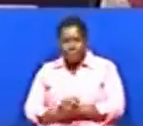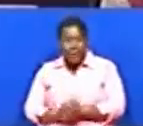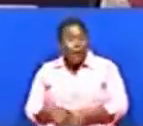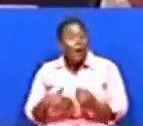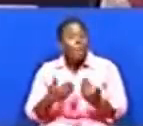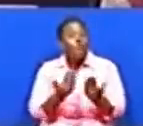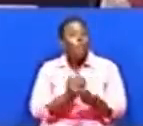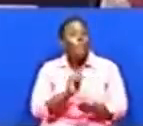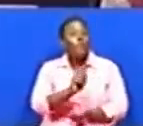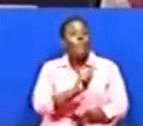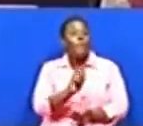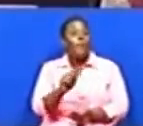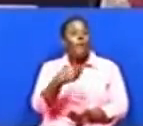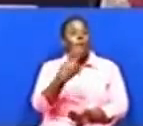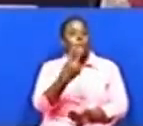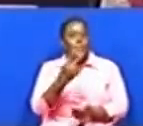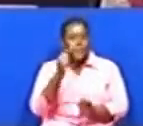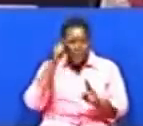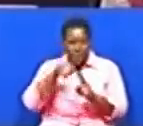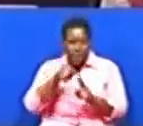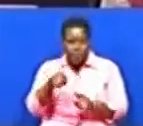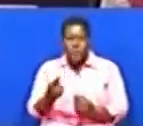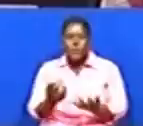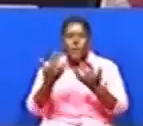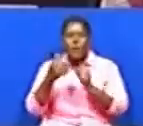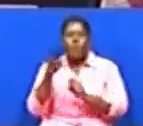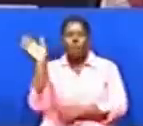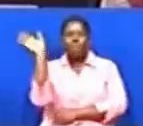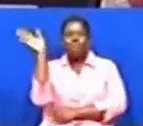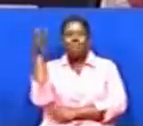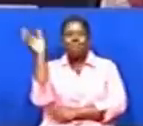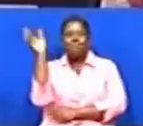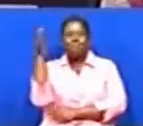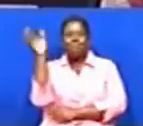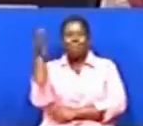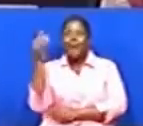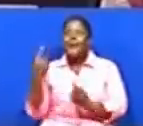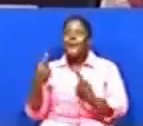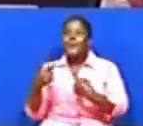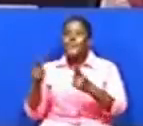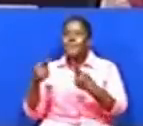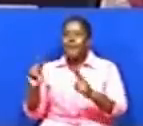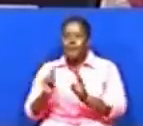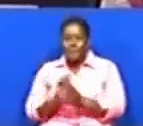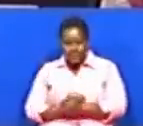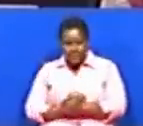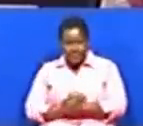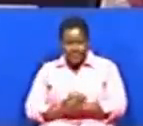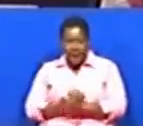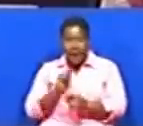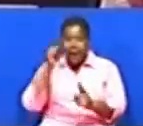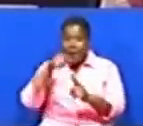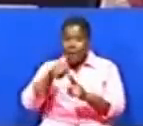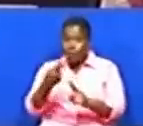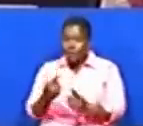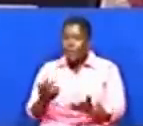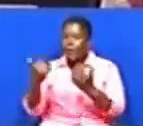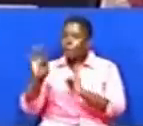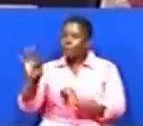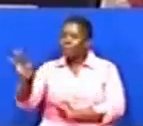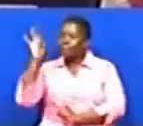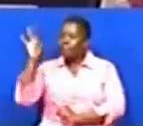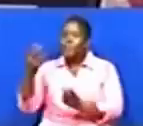akiandika historia nyingine ya kuomba uteuzi huo kwa muhula wa pili ili kupeperusha bendera ya kijani katika mbio za kuwania uteuzi huo